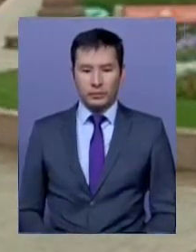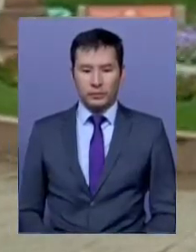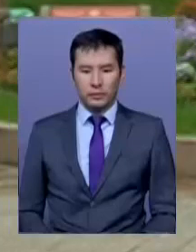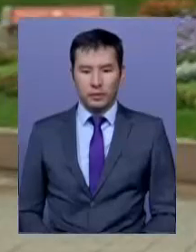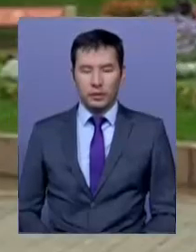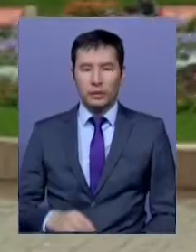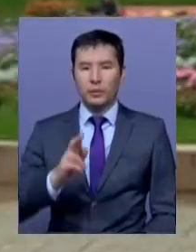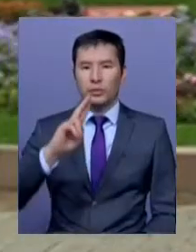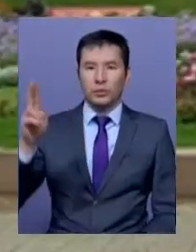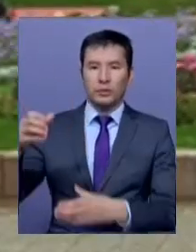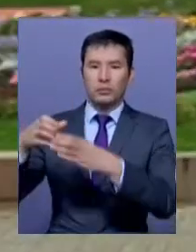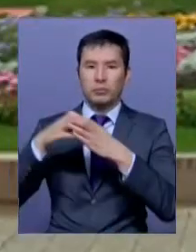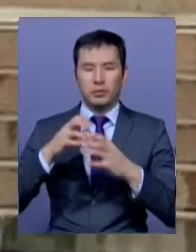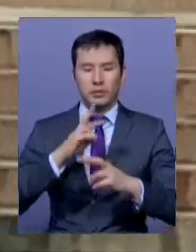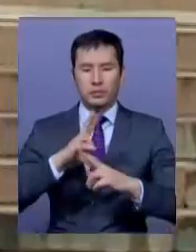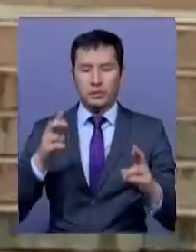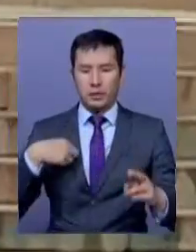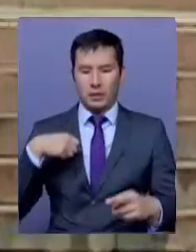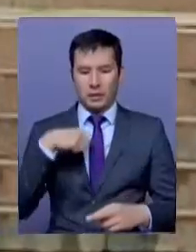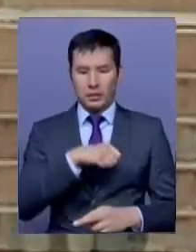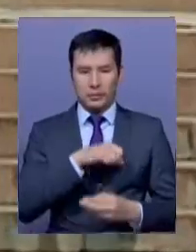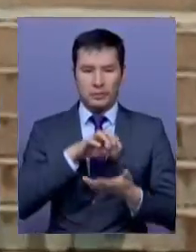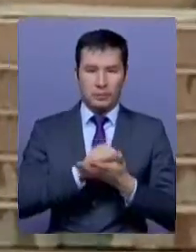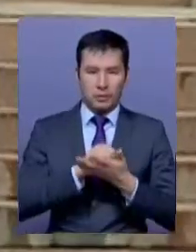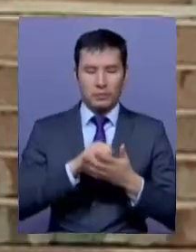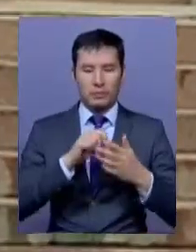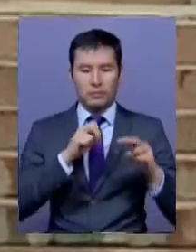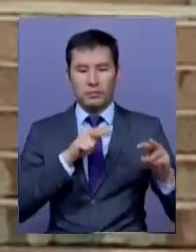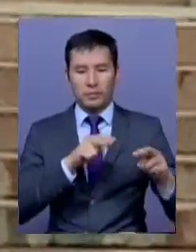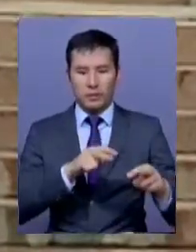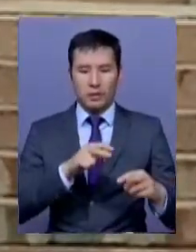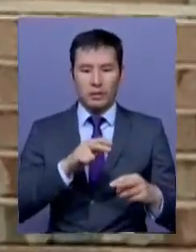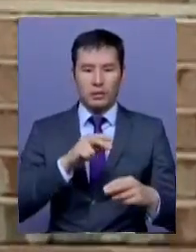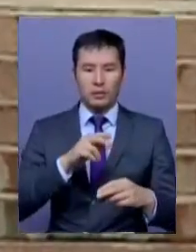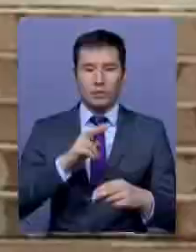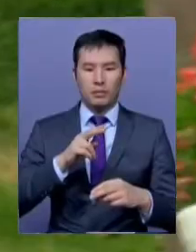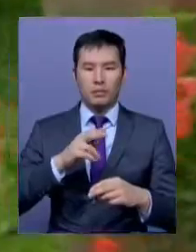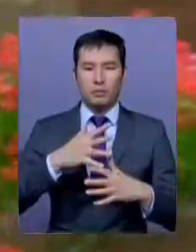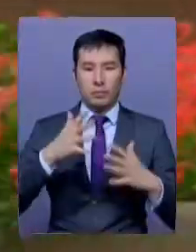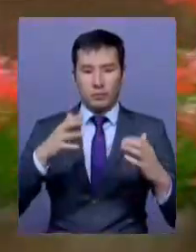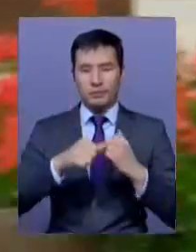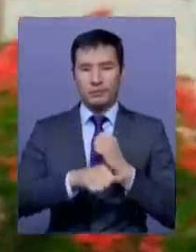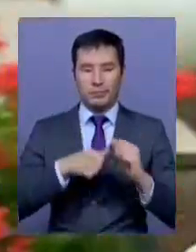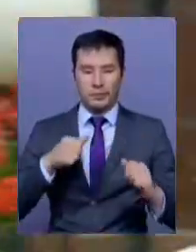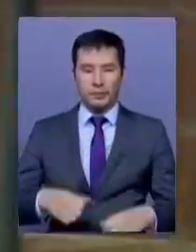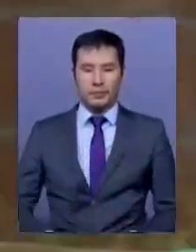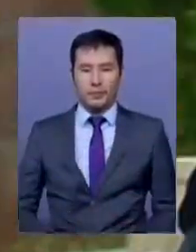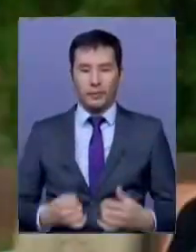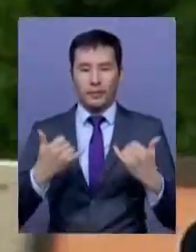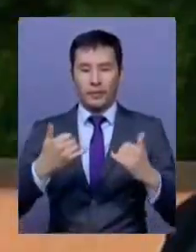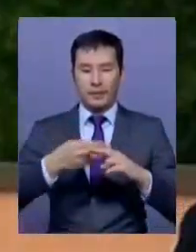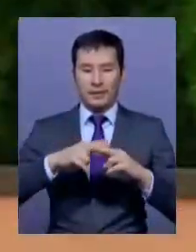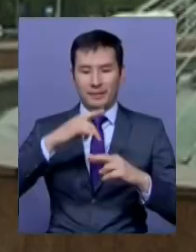ісін дамыту қажеттілігіне тоқтады. Бұл бағытта атқарылған істер де аз емес. Атап айтқанда партиялардың қызметіне, бейбіт жиындар мен